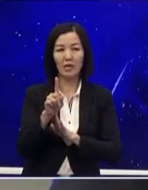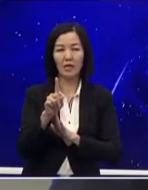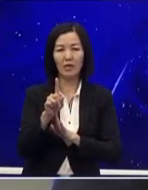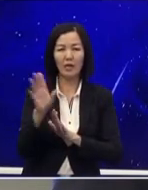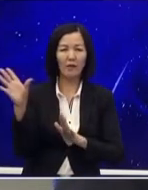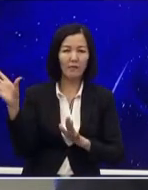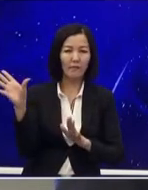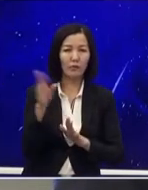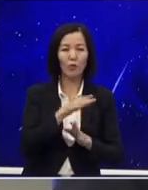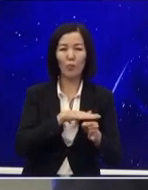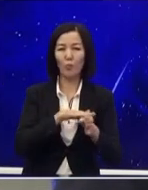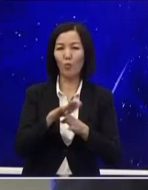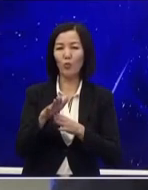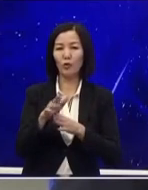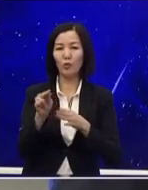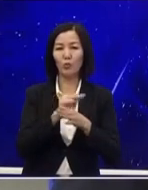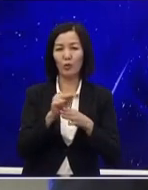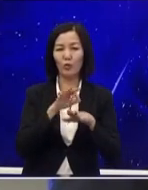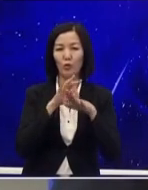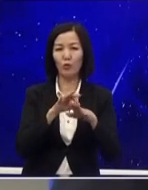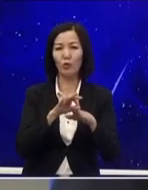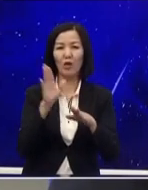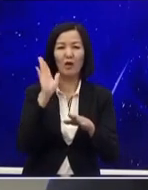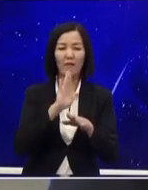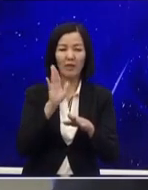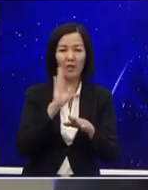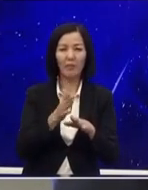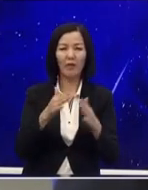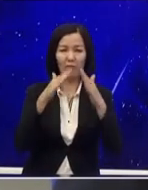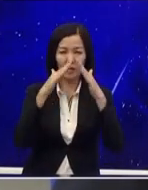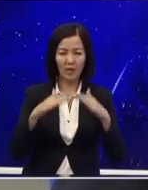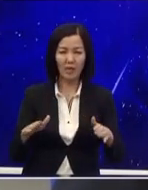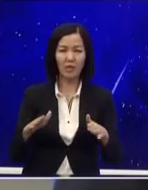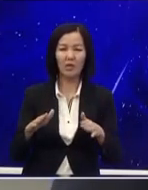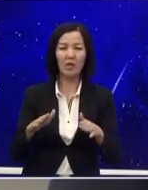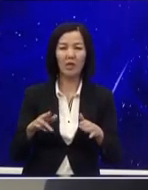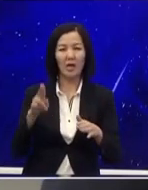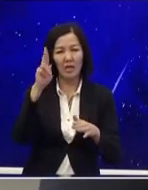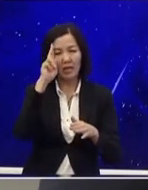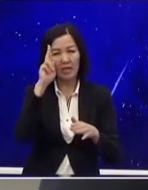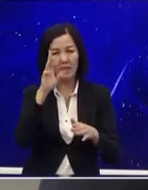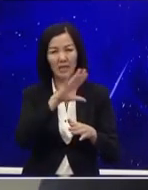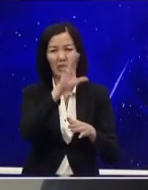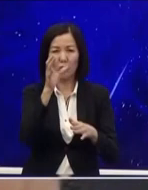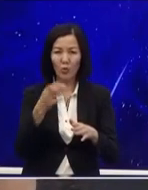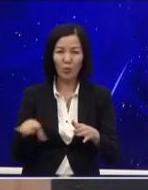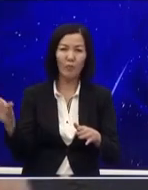вентиляция новая, полностью водопровод поменяли, канализацию поменяли,